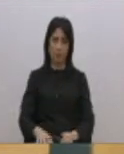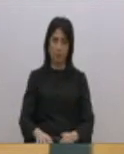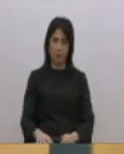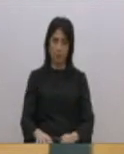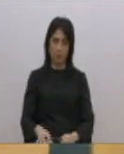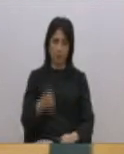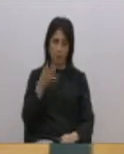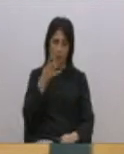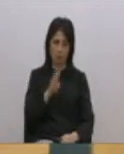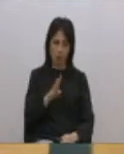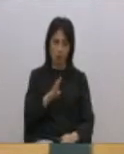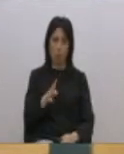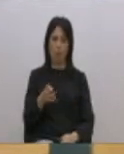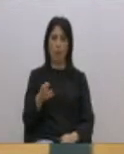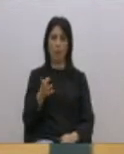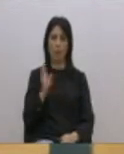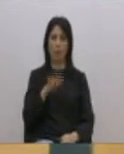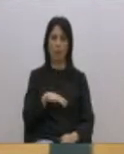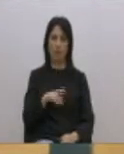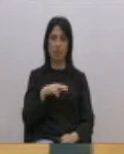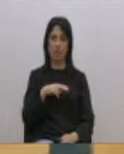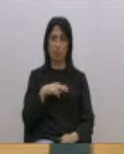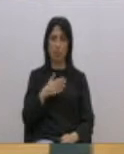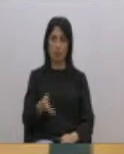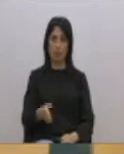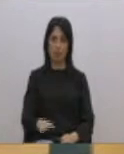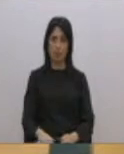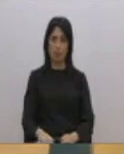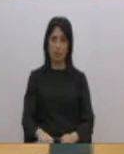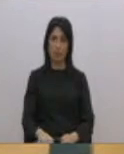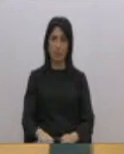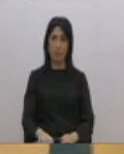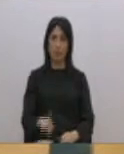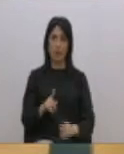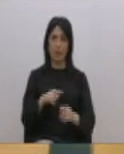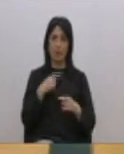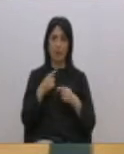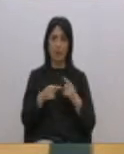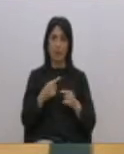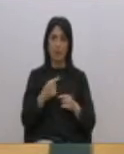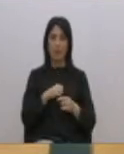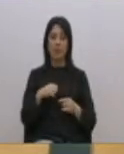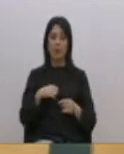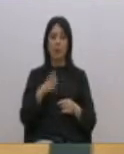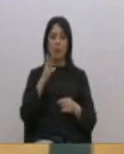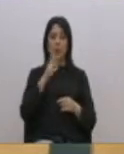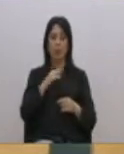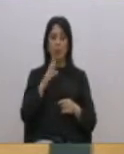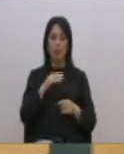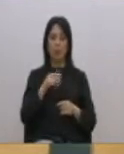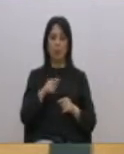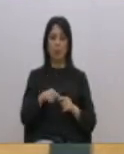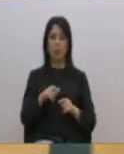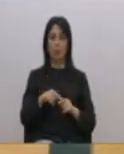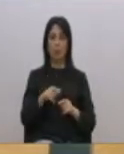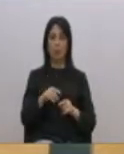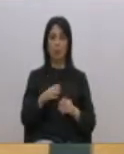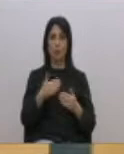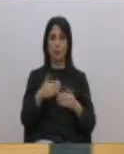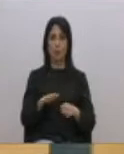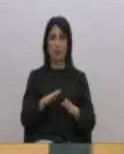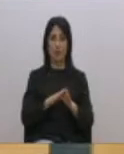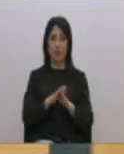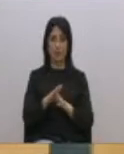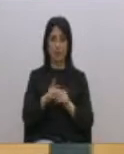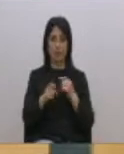4 tsutiani matchoris deputatistvisats magram ak saubaria ro titon ukve rodesats am limitis atvisebaze